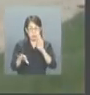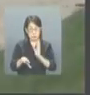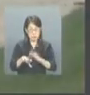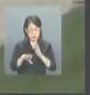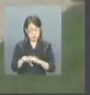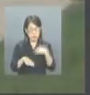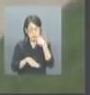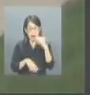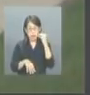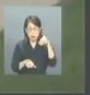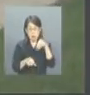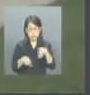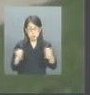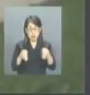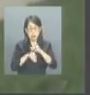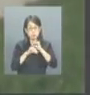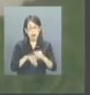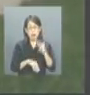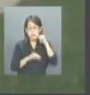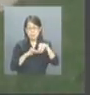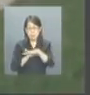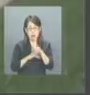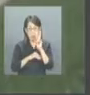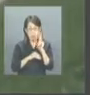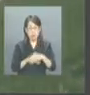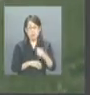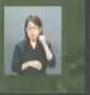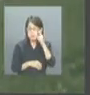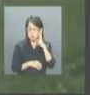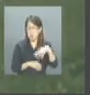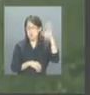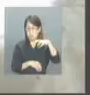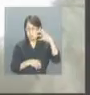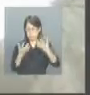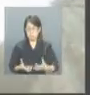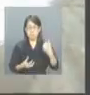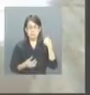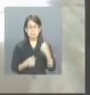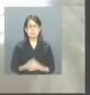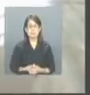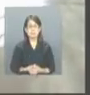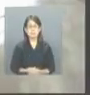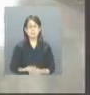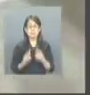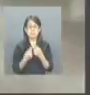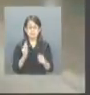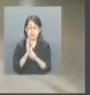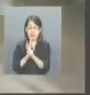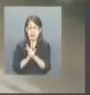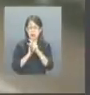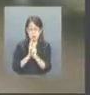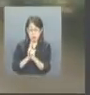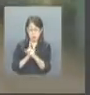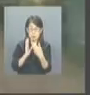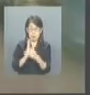มือกับปริมาณฝนที่อาจจะตกหนักในอีกไม่กี่วันข้างหน้าส ่วนที่จังหวัดระนองนาย